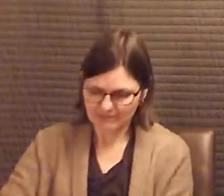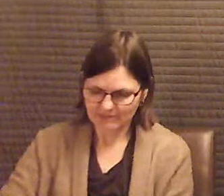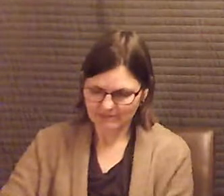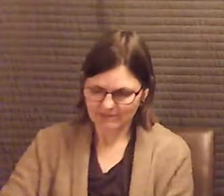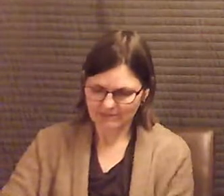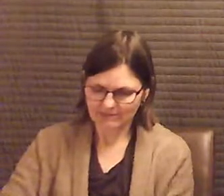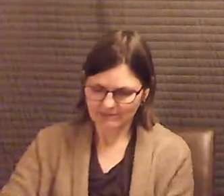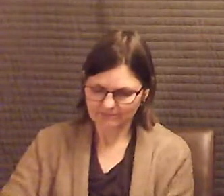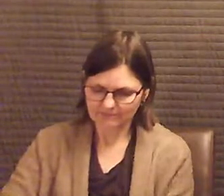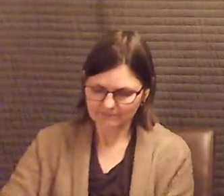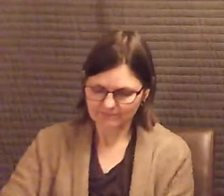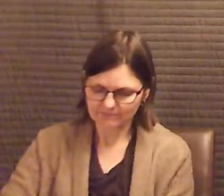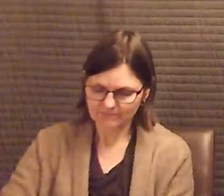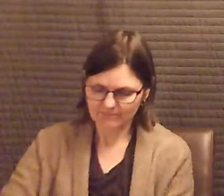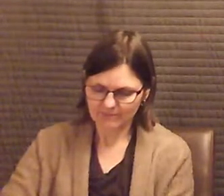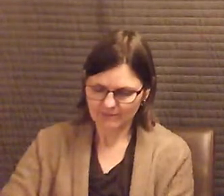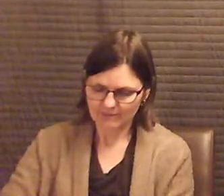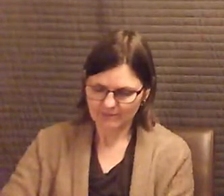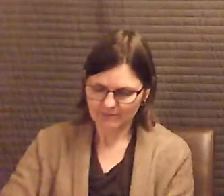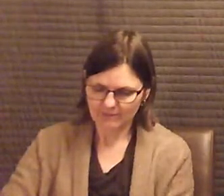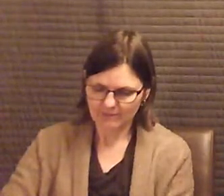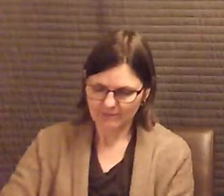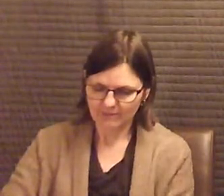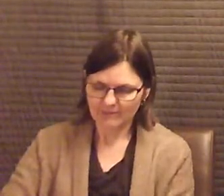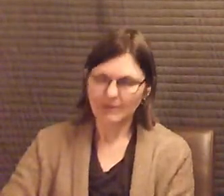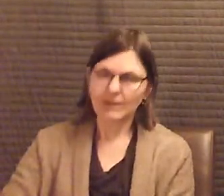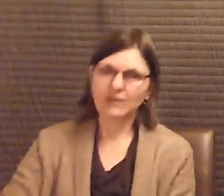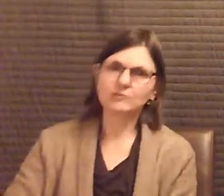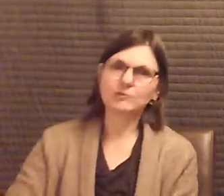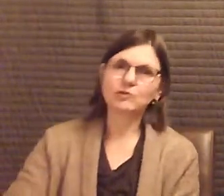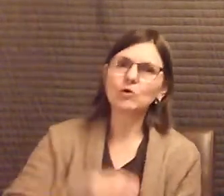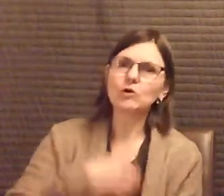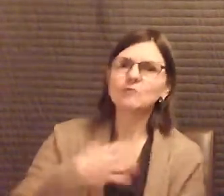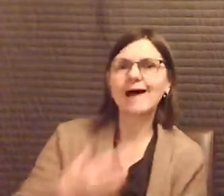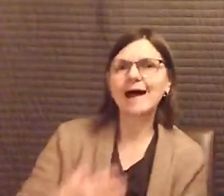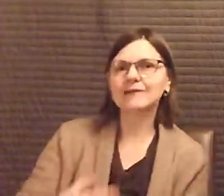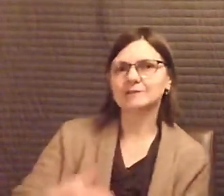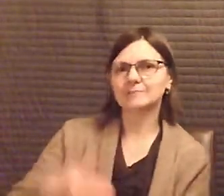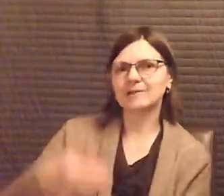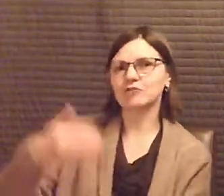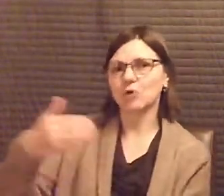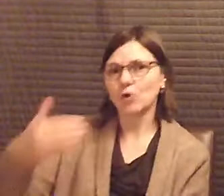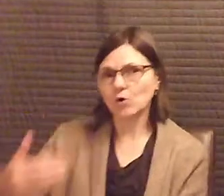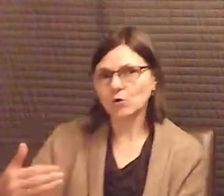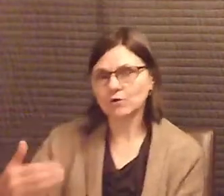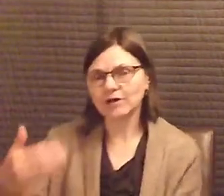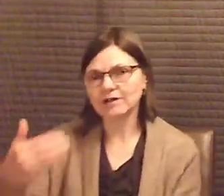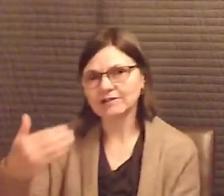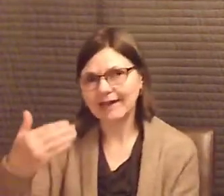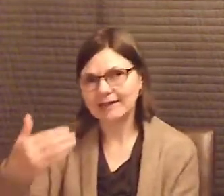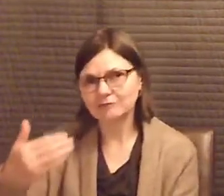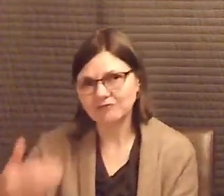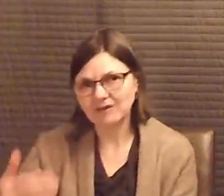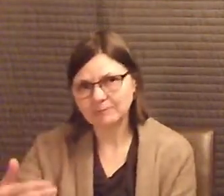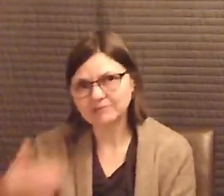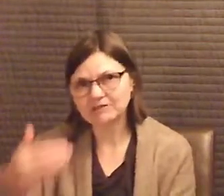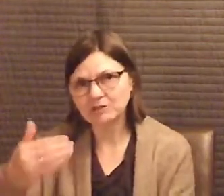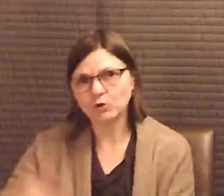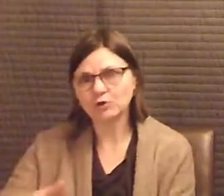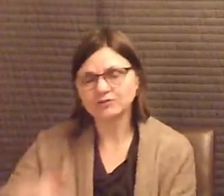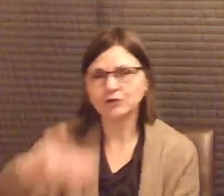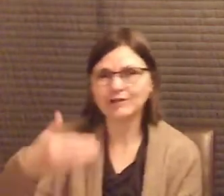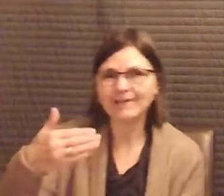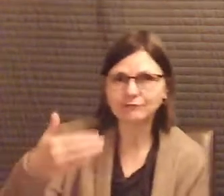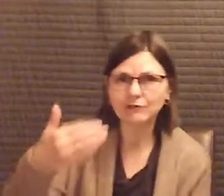mentally jack dozen god is zending in berlare is het ongeloof maakt dat mensen ook degene verwerpen